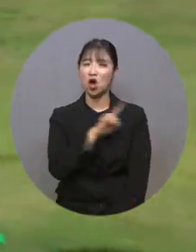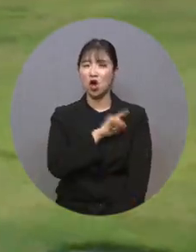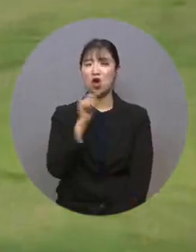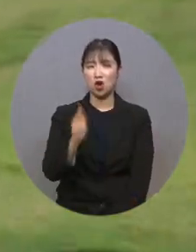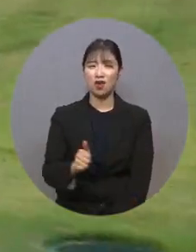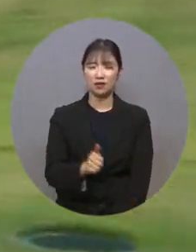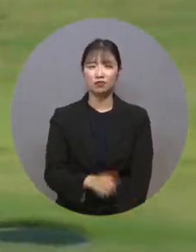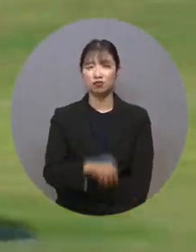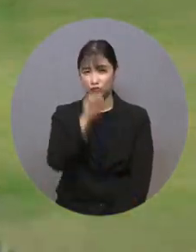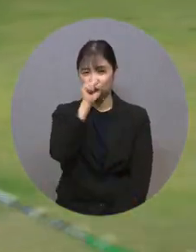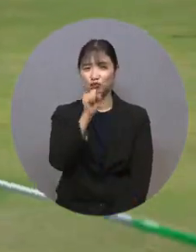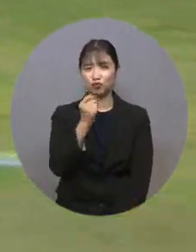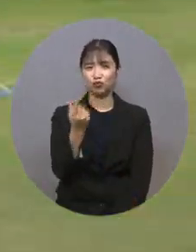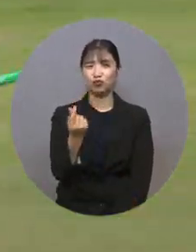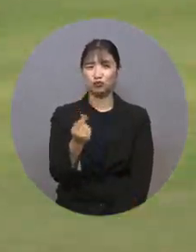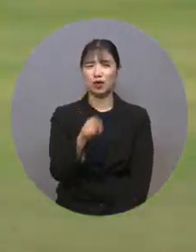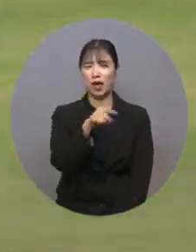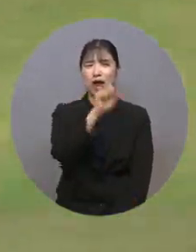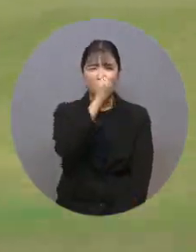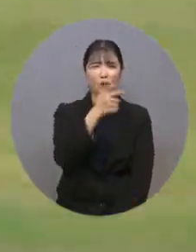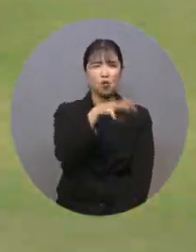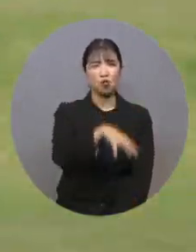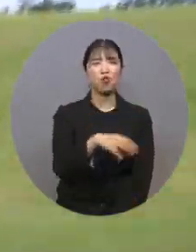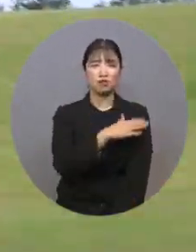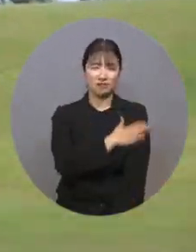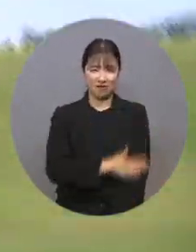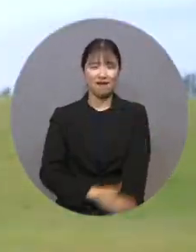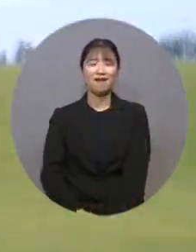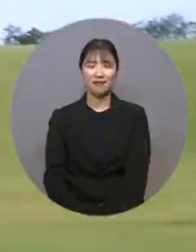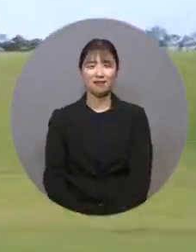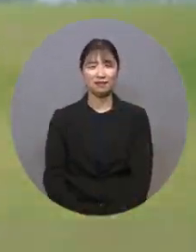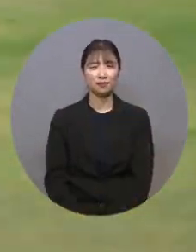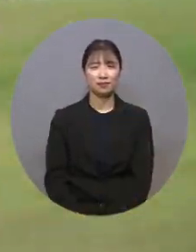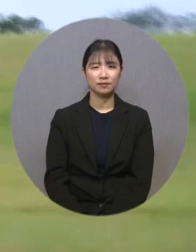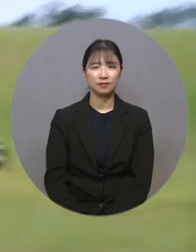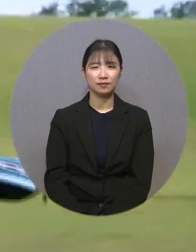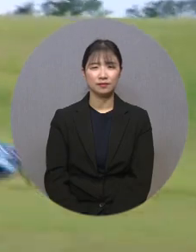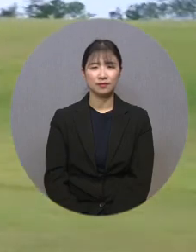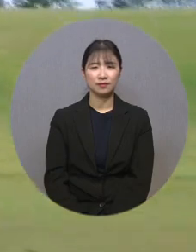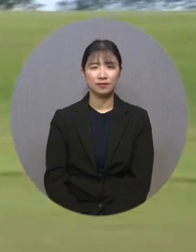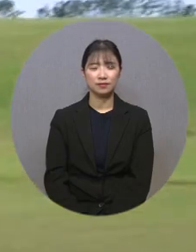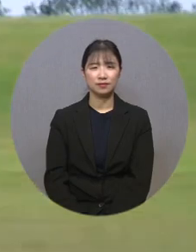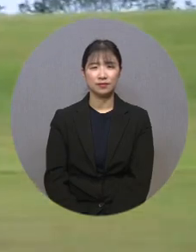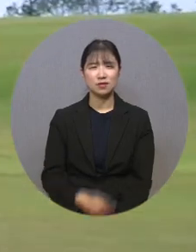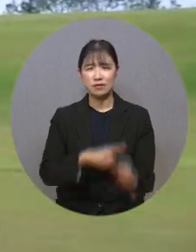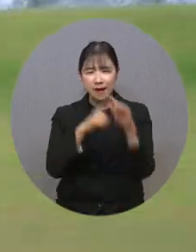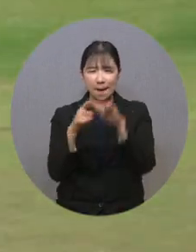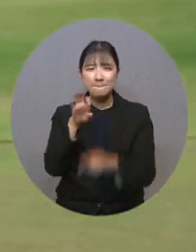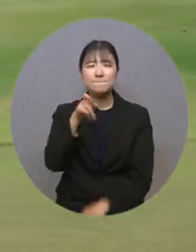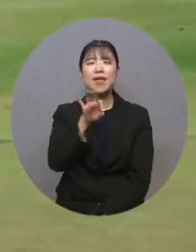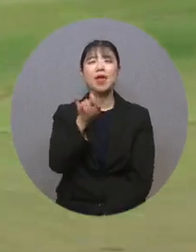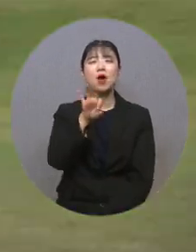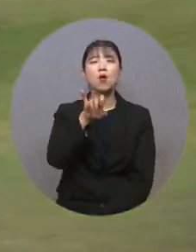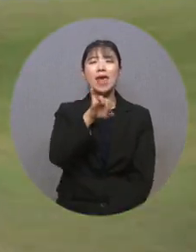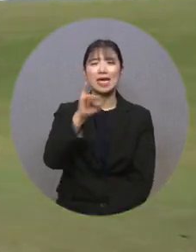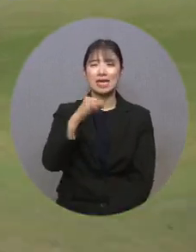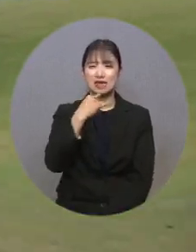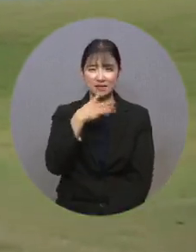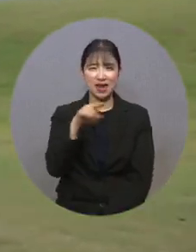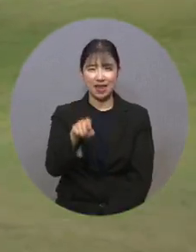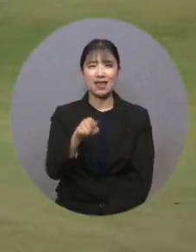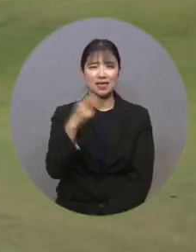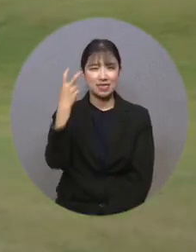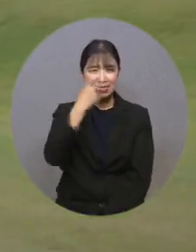이렇게 안 좋은 라인에서. 아니, 언니. 러프에서. 잘 쳤어, 잘 쳤어. 거리가 언니처럼 많이 났으면 좋겠다. 무조건 페어웨이만 지키면 된다 그랬어.